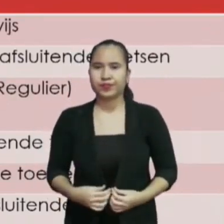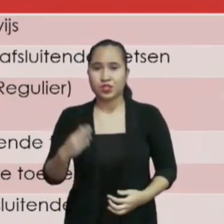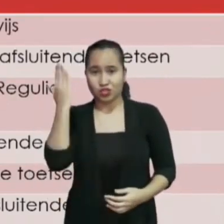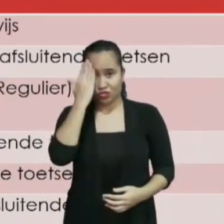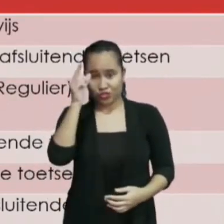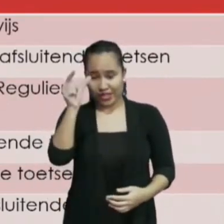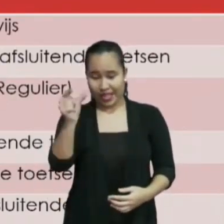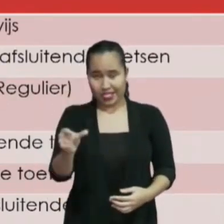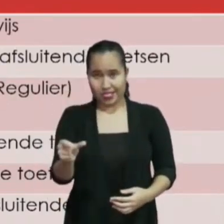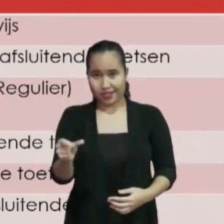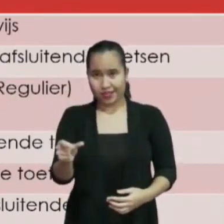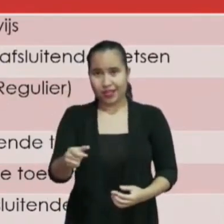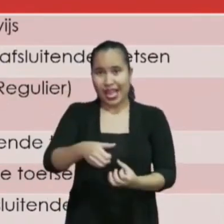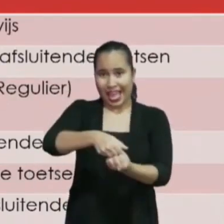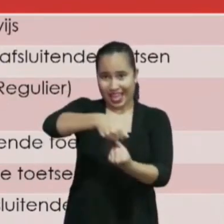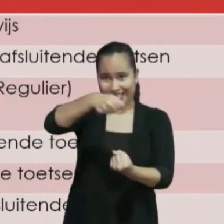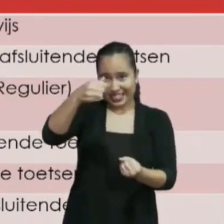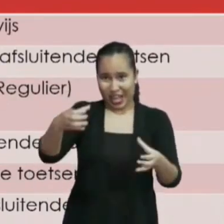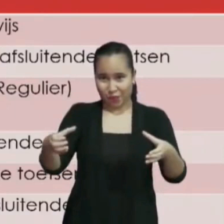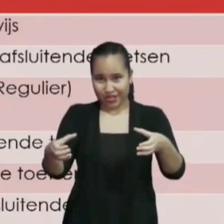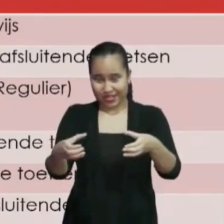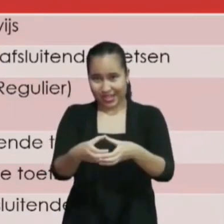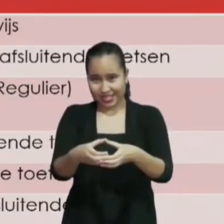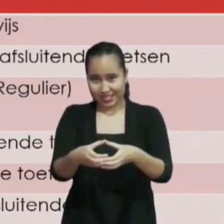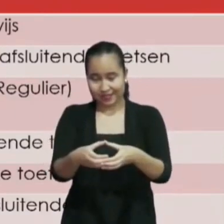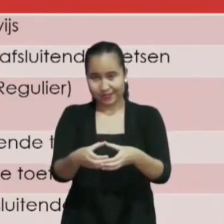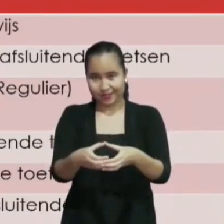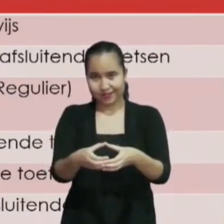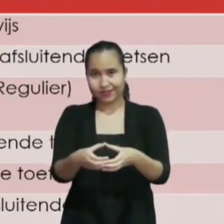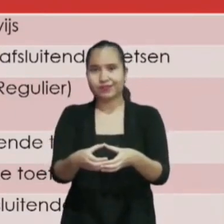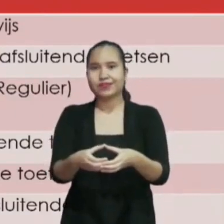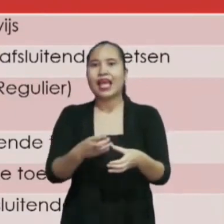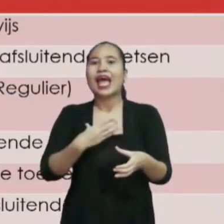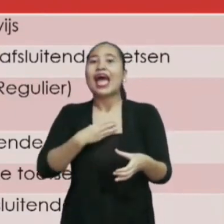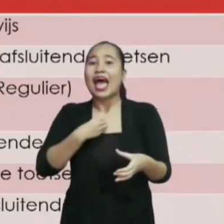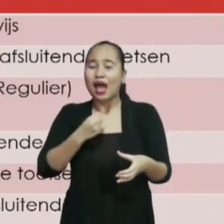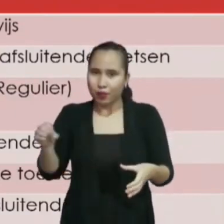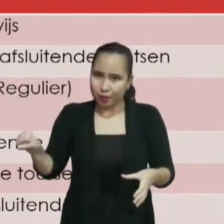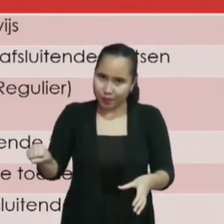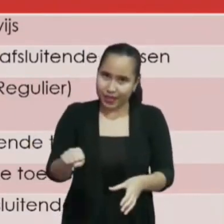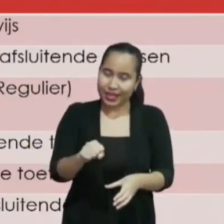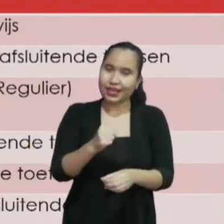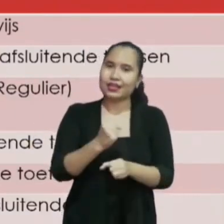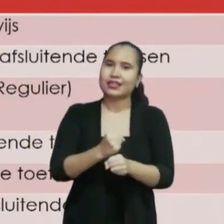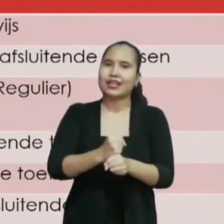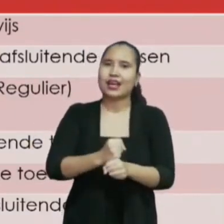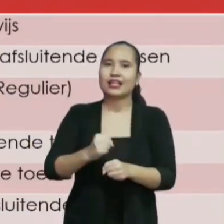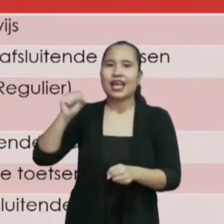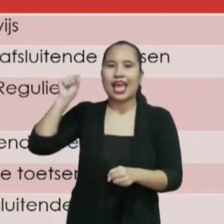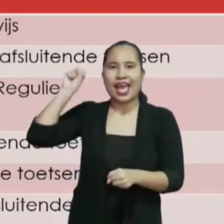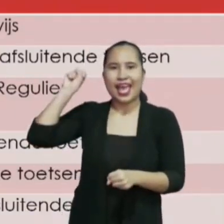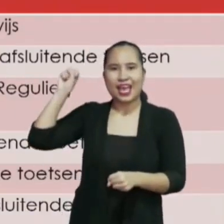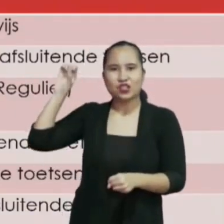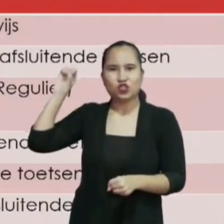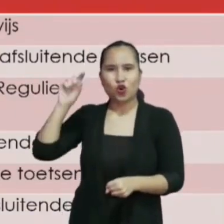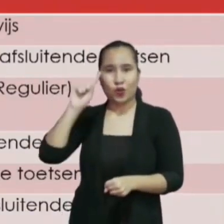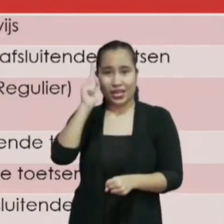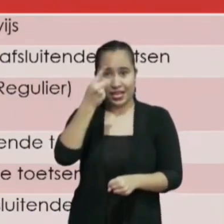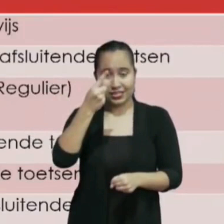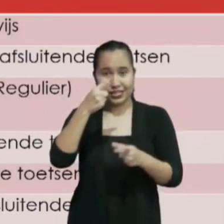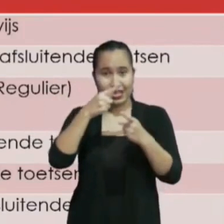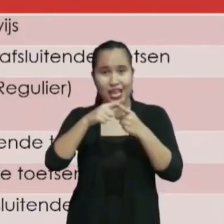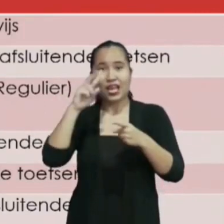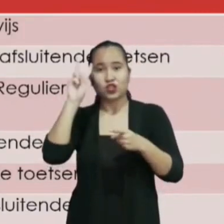De leerlingen van de examenklassen, dus de examenkandidaten, hebben deelgenomen aan het SO, eerste